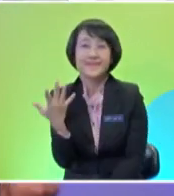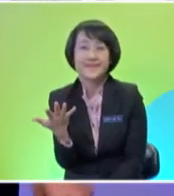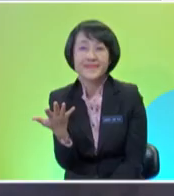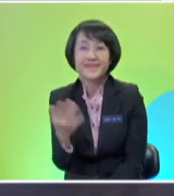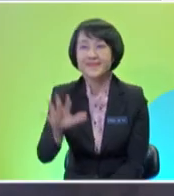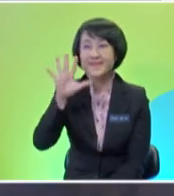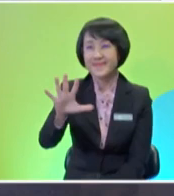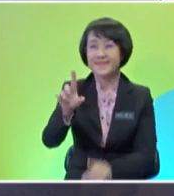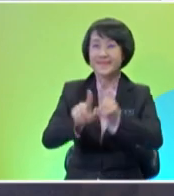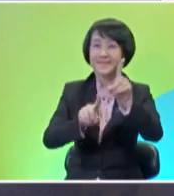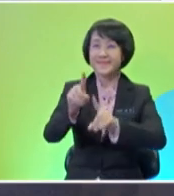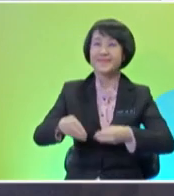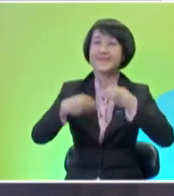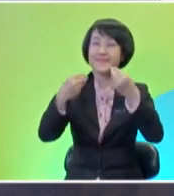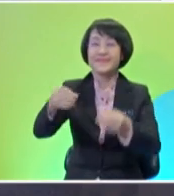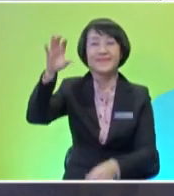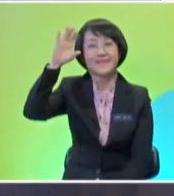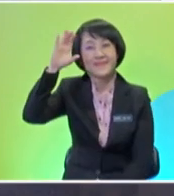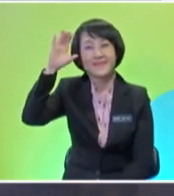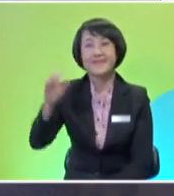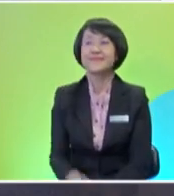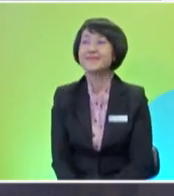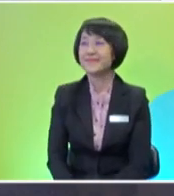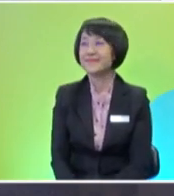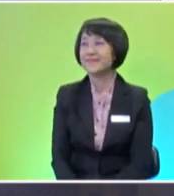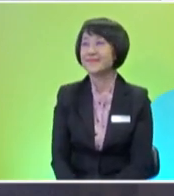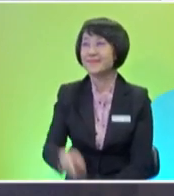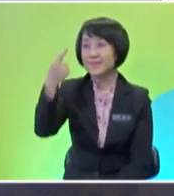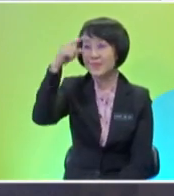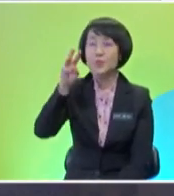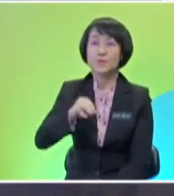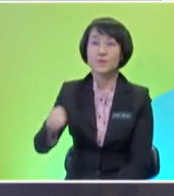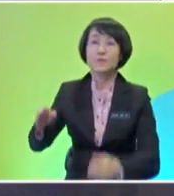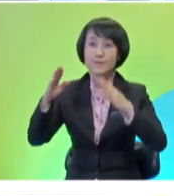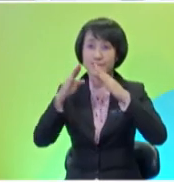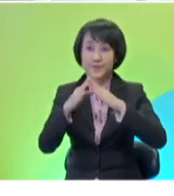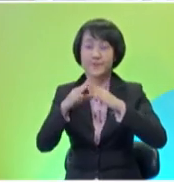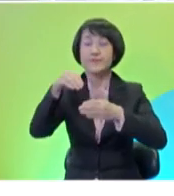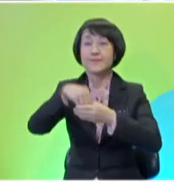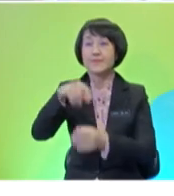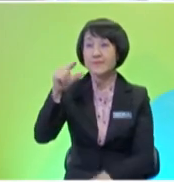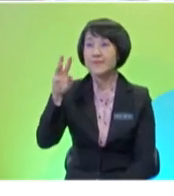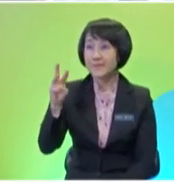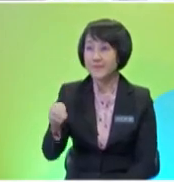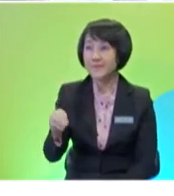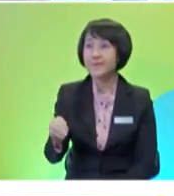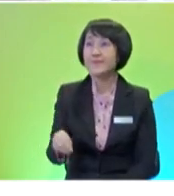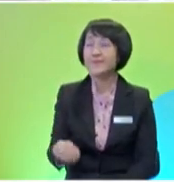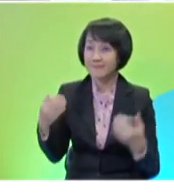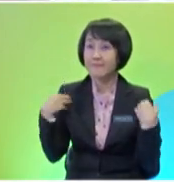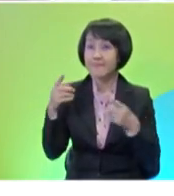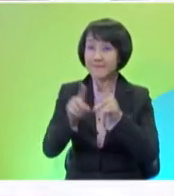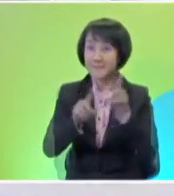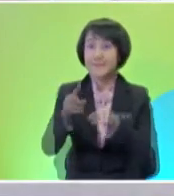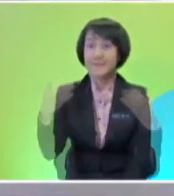ada apa aja lima bintang lima bintang yes oke untuk murid-murid di rumah dan digugami pun ada peluang dapat bintang enggak jauh betul ada